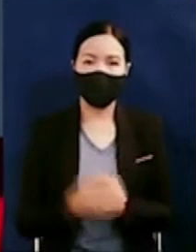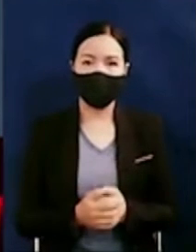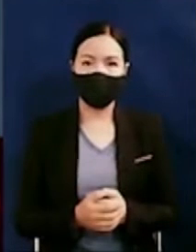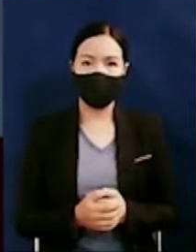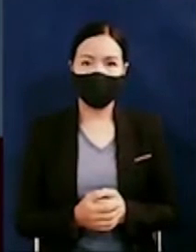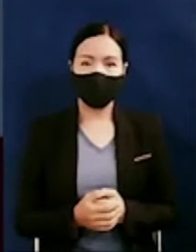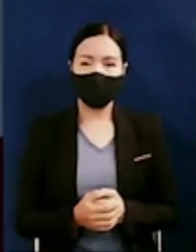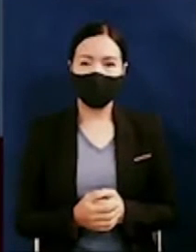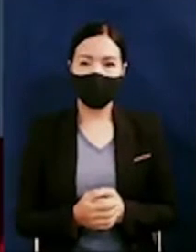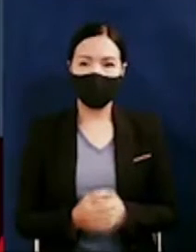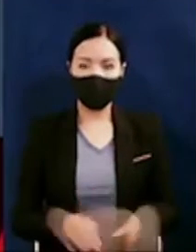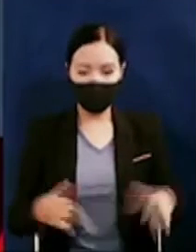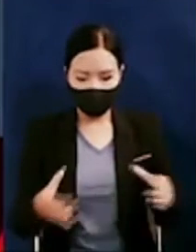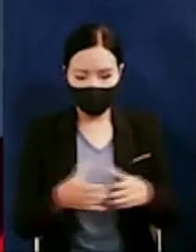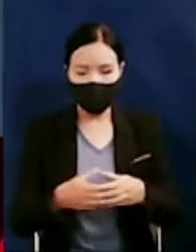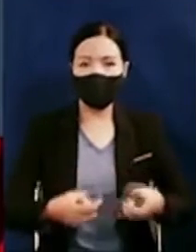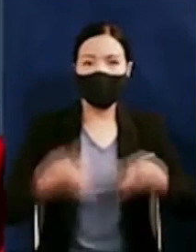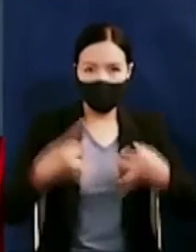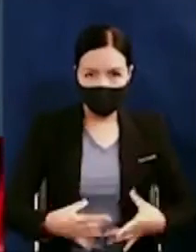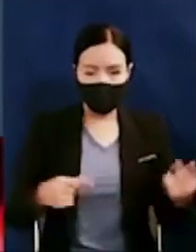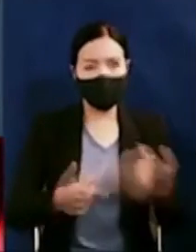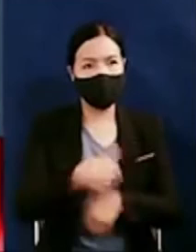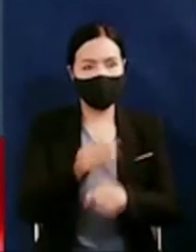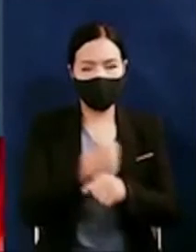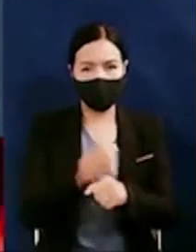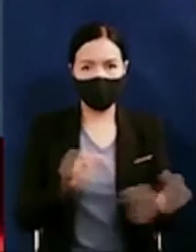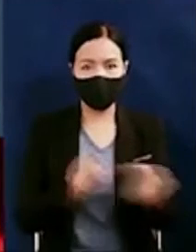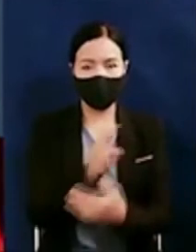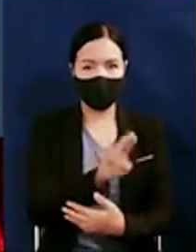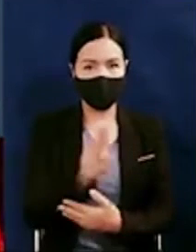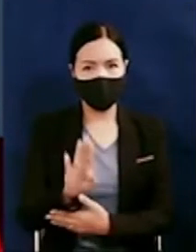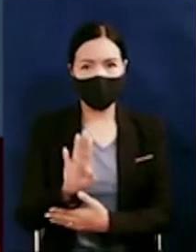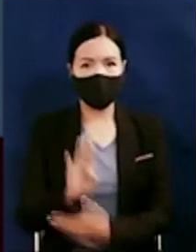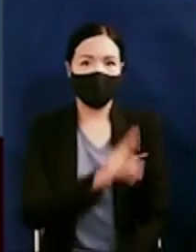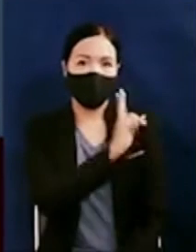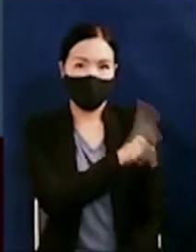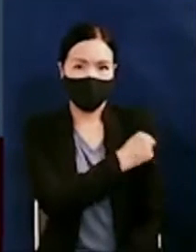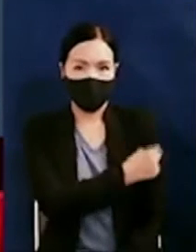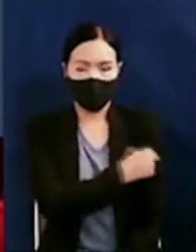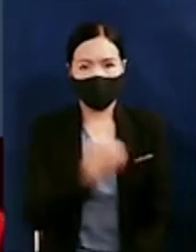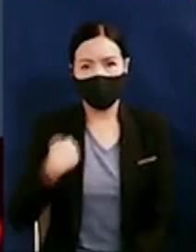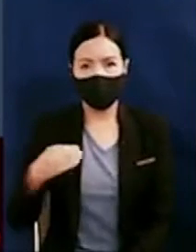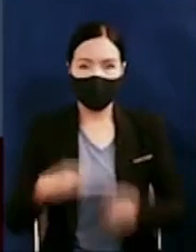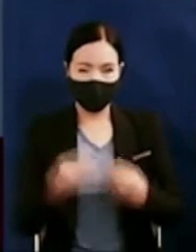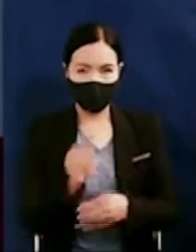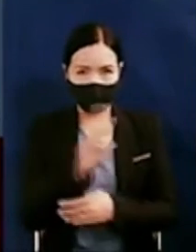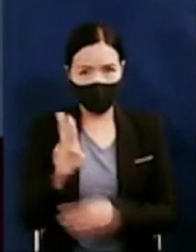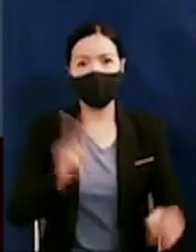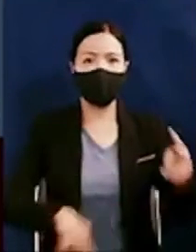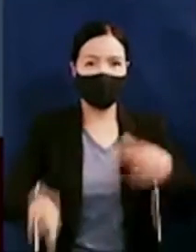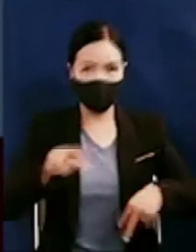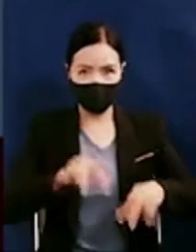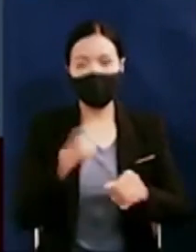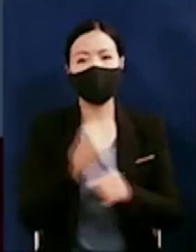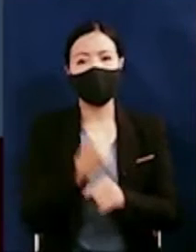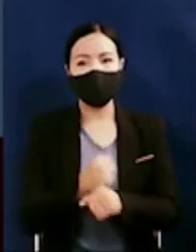ล้านโดสทำให้มาตรการควบคุมเพื่อฟื้นฟูเศรษฐกิจเปิดประเทศอย่างปลอดภัยมีความเป็นจริงมากขึ้นนะครับแล้วก็อ่าเอาไทม์ไลน์มา